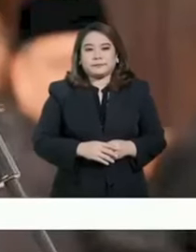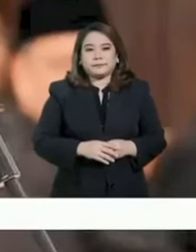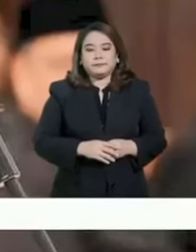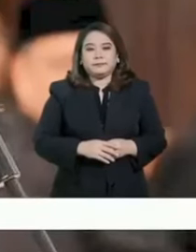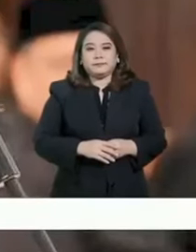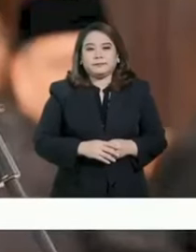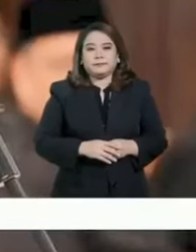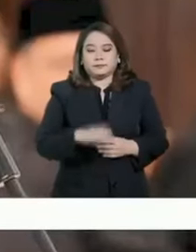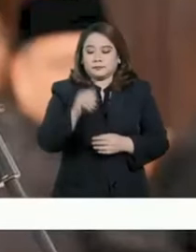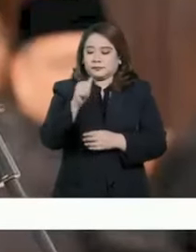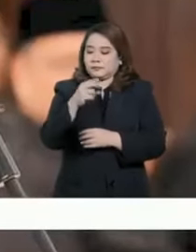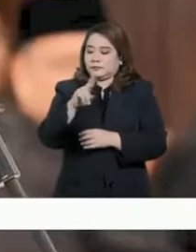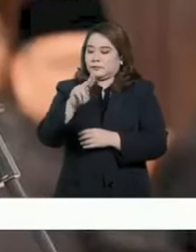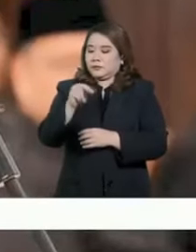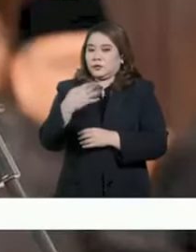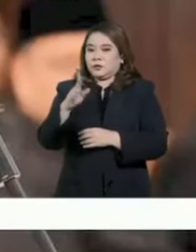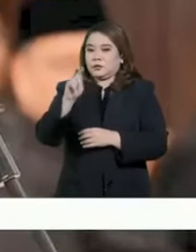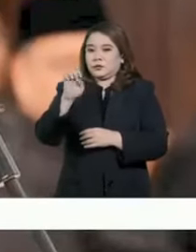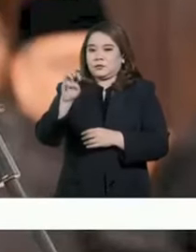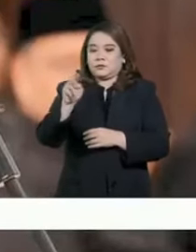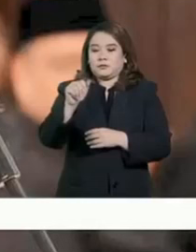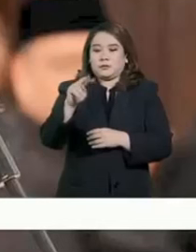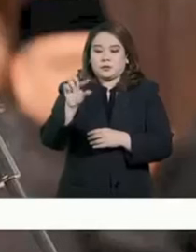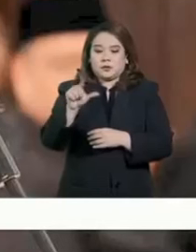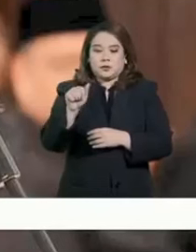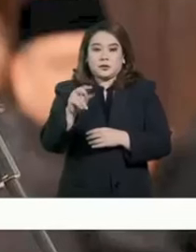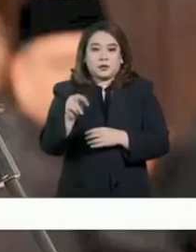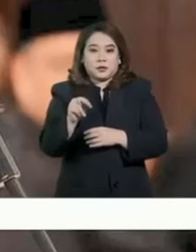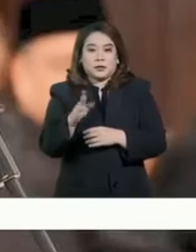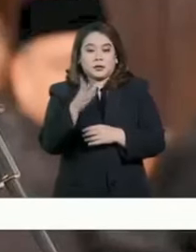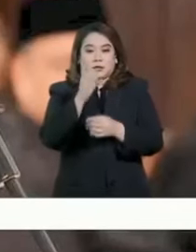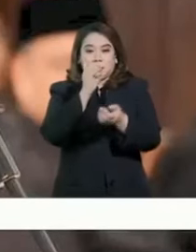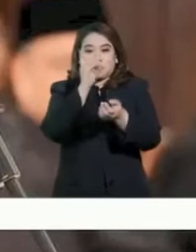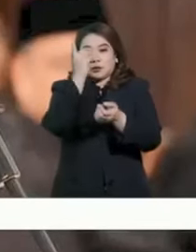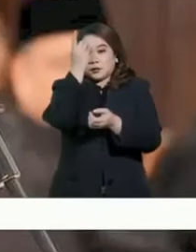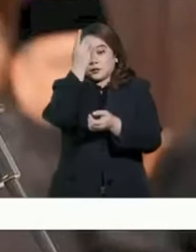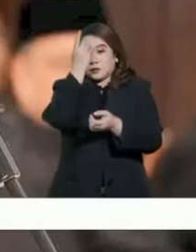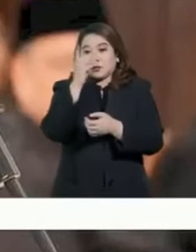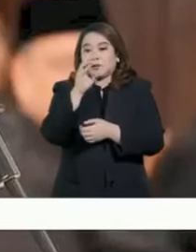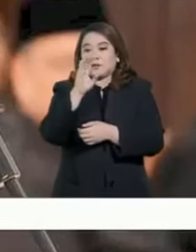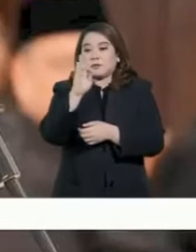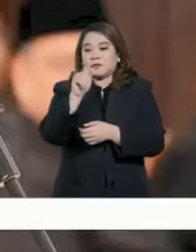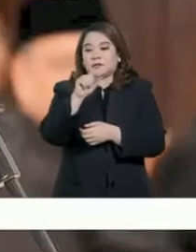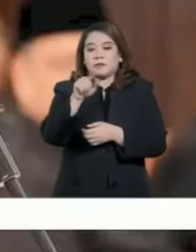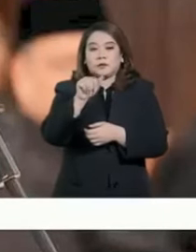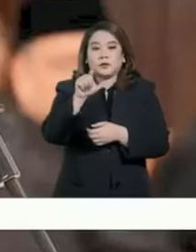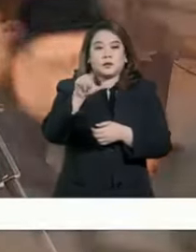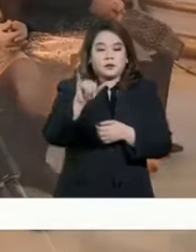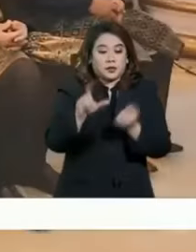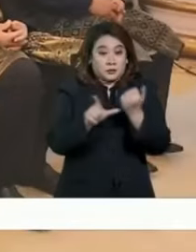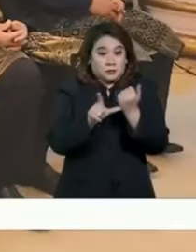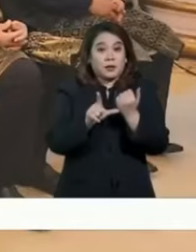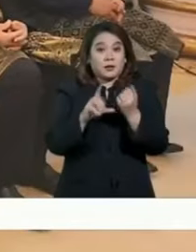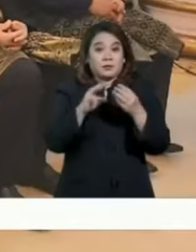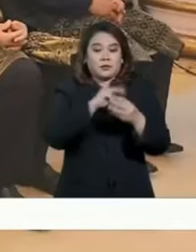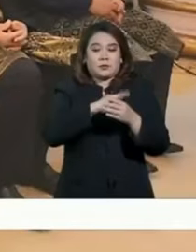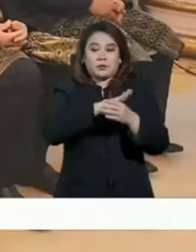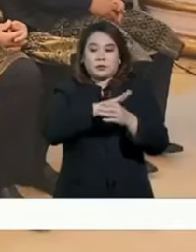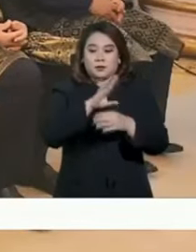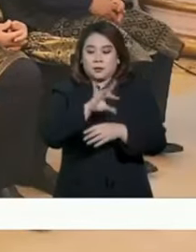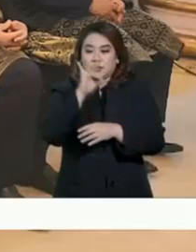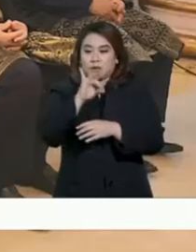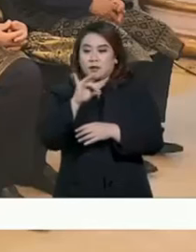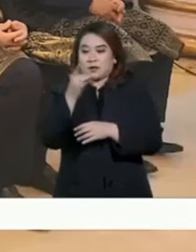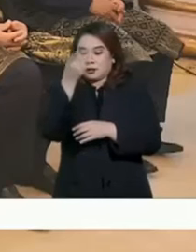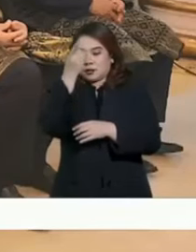itu dokter Muhammad Fadli Hasan pula mengangkat sumpah sebagai imbalan menteri besar Kelantan pelantikan